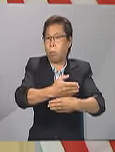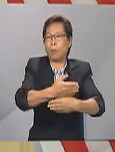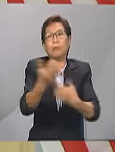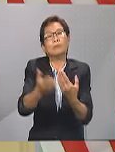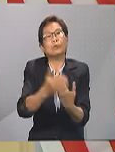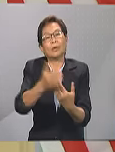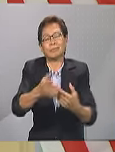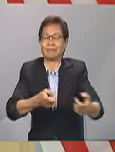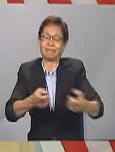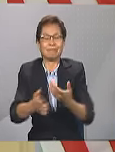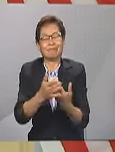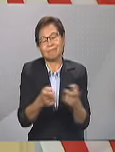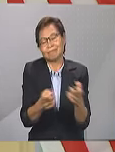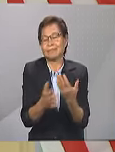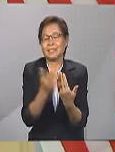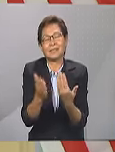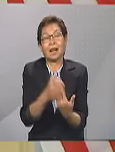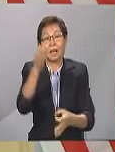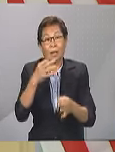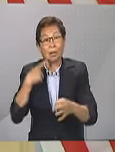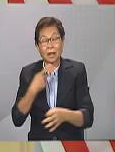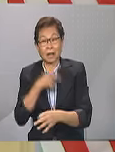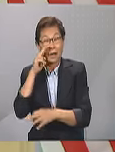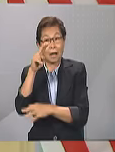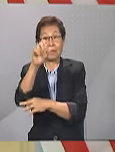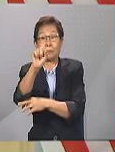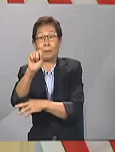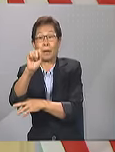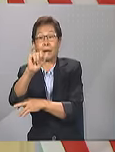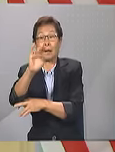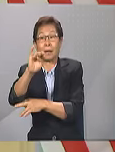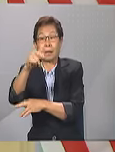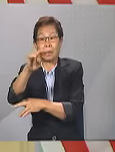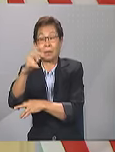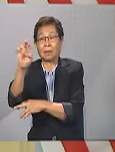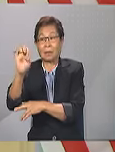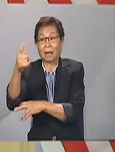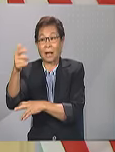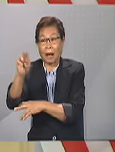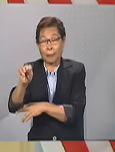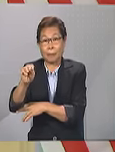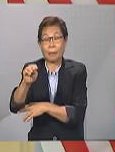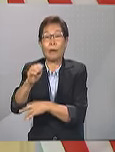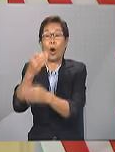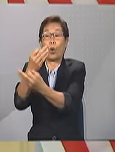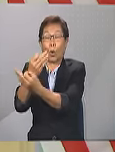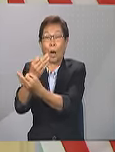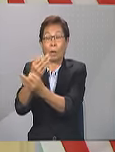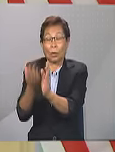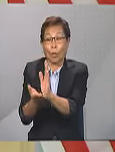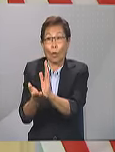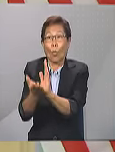mudah deh segi k-wallet kalau kita lihat di Cengkareng ambil saja Apabila ada kenaikan kita akan